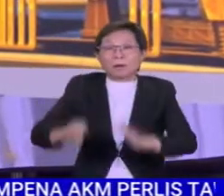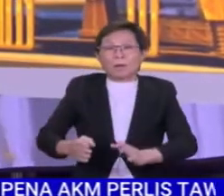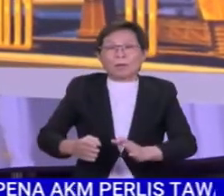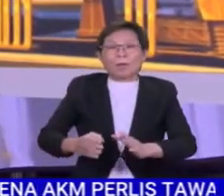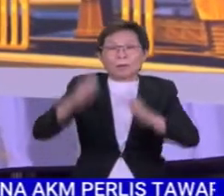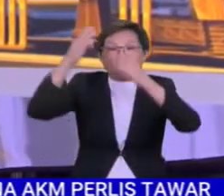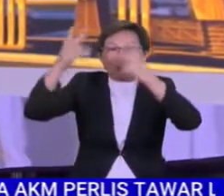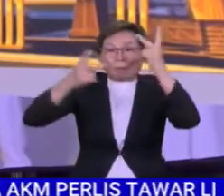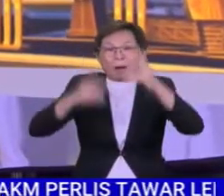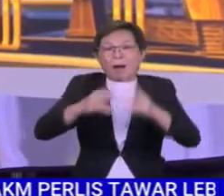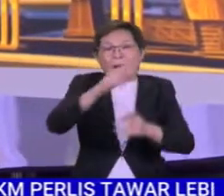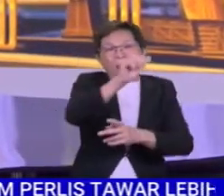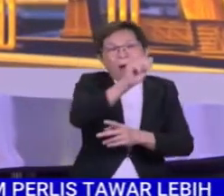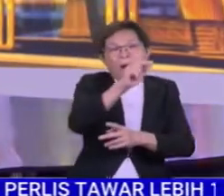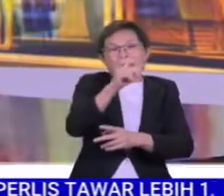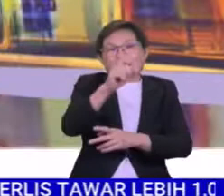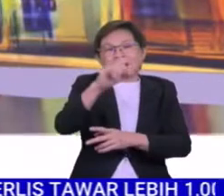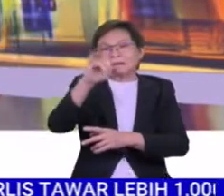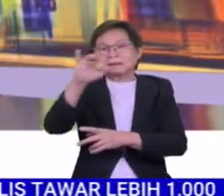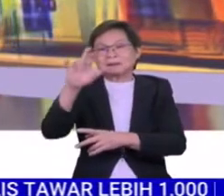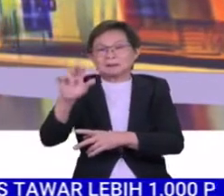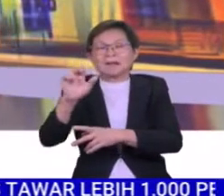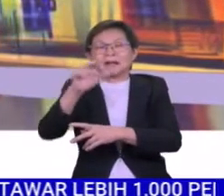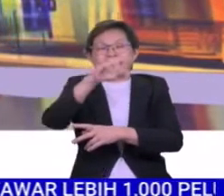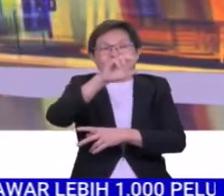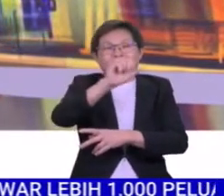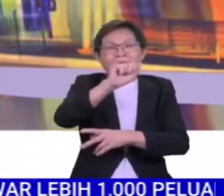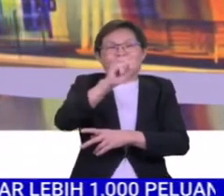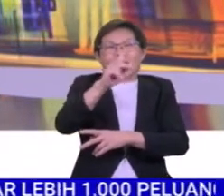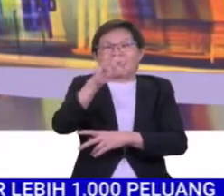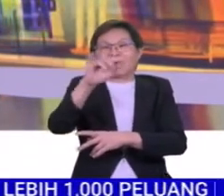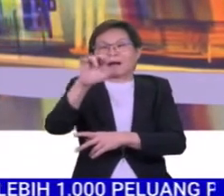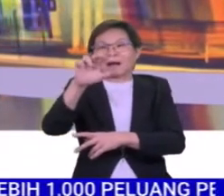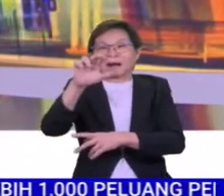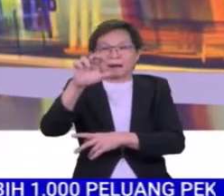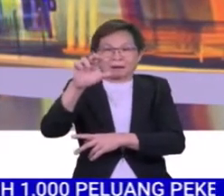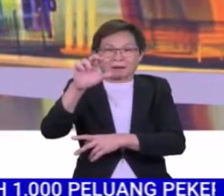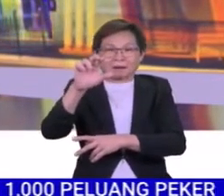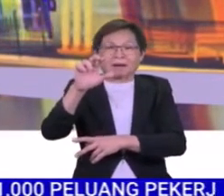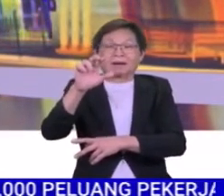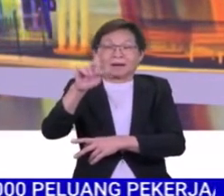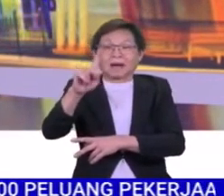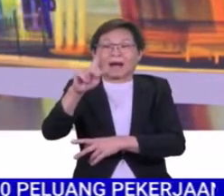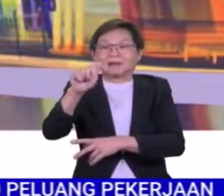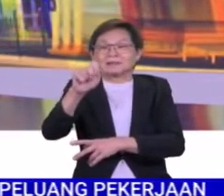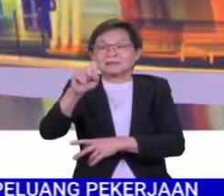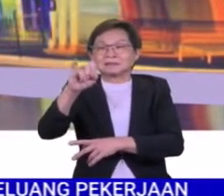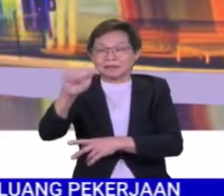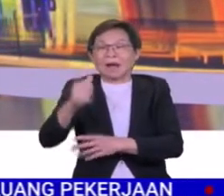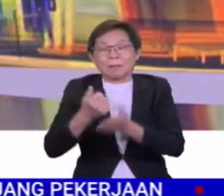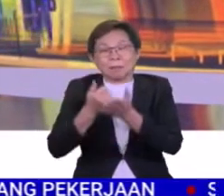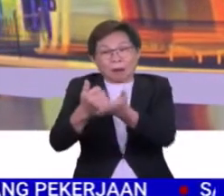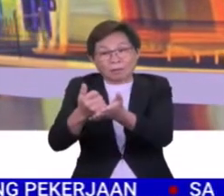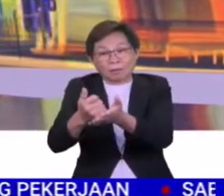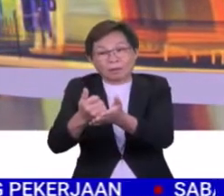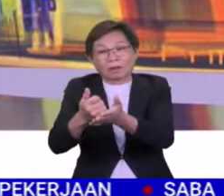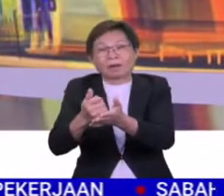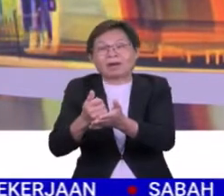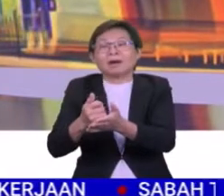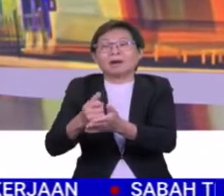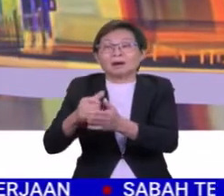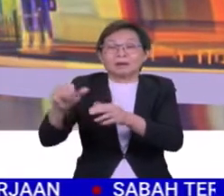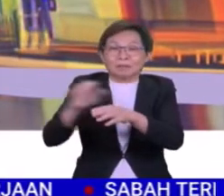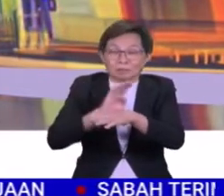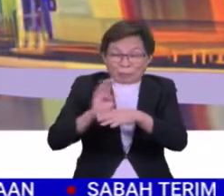Kampar Perak. Jelas Exco Negeri Datuk Noli Ashilin Mohd Razzi, bantuan boleh diberikan dari segi penyediaan pegiat seni bagi